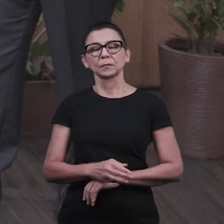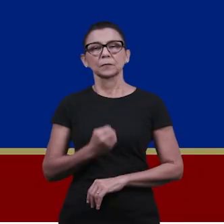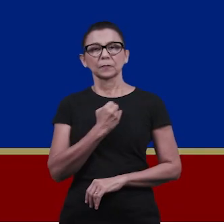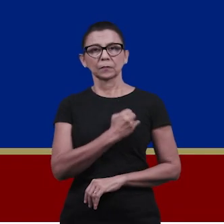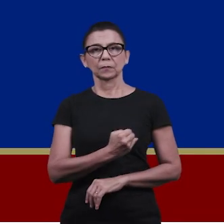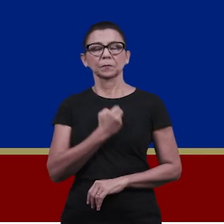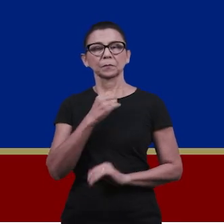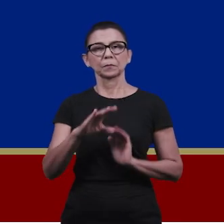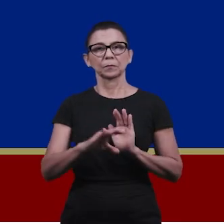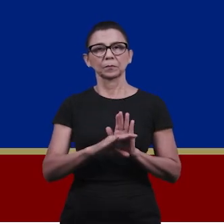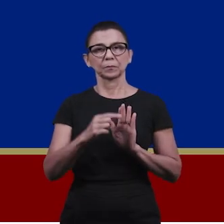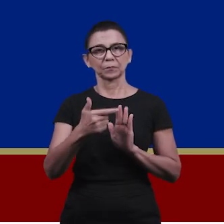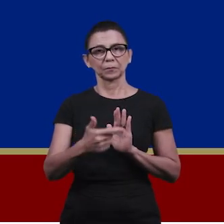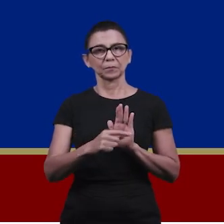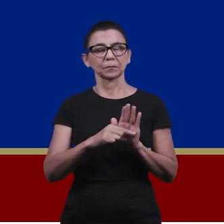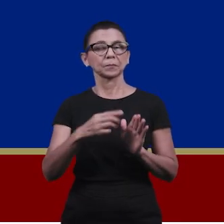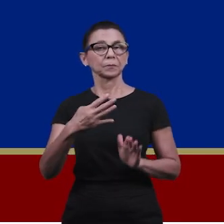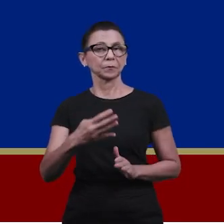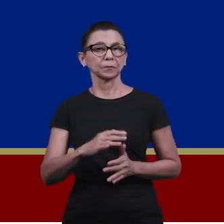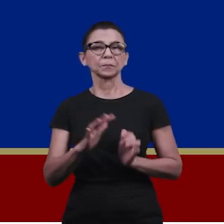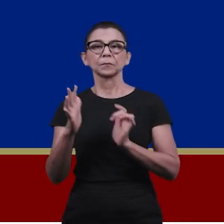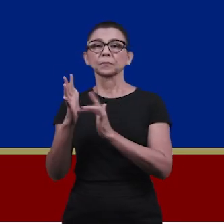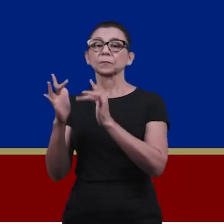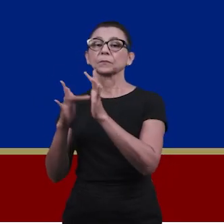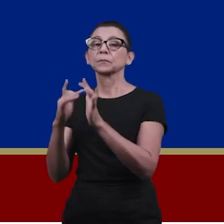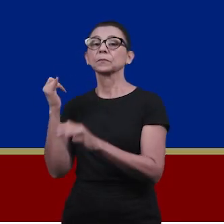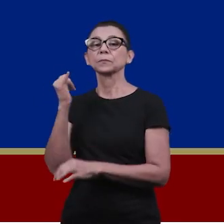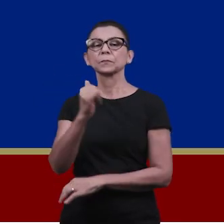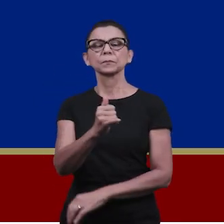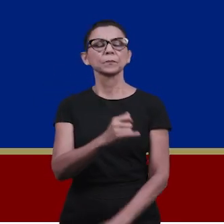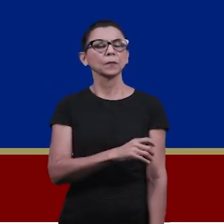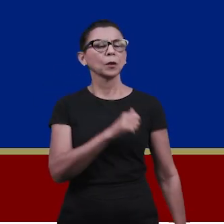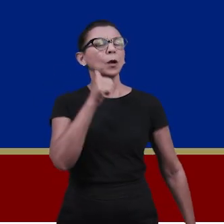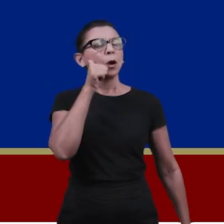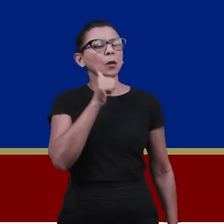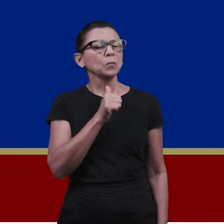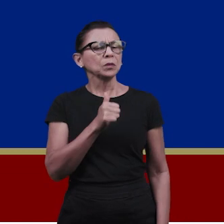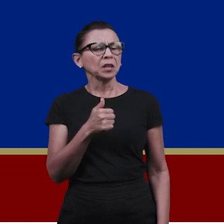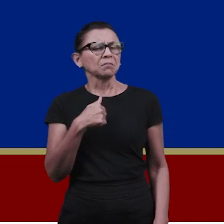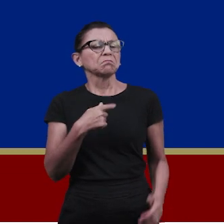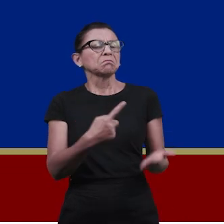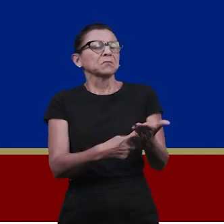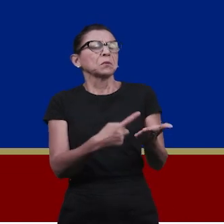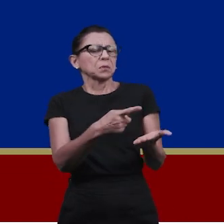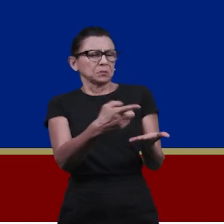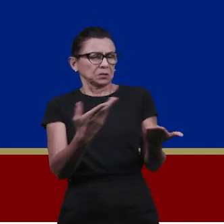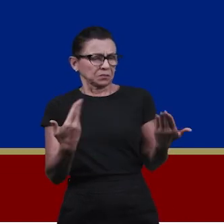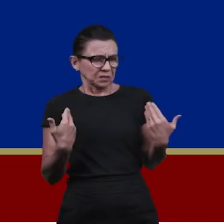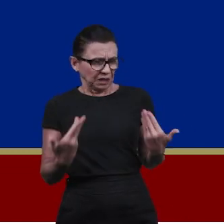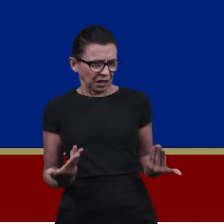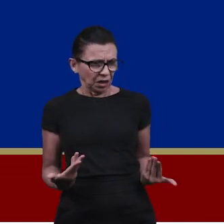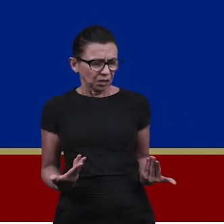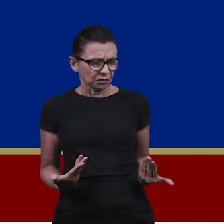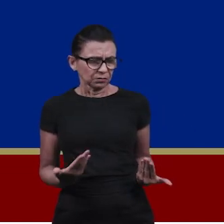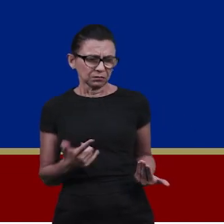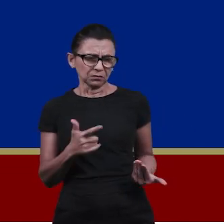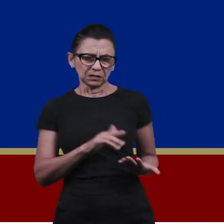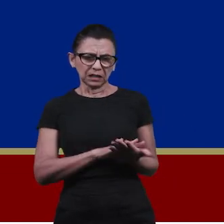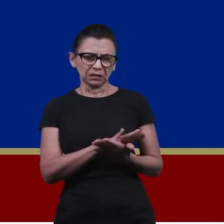Jésus lui a dit, femme, qu'est-ce que j'ai à voir avec toi? Mon heure n'est pas encore